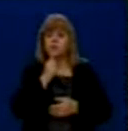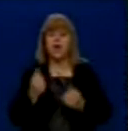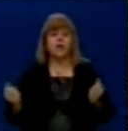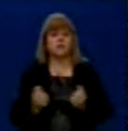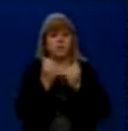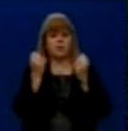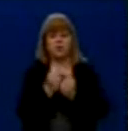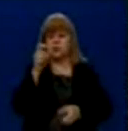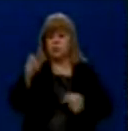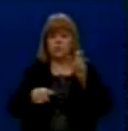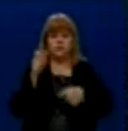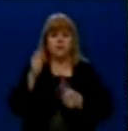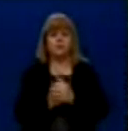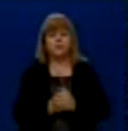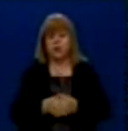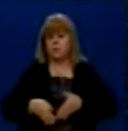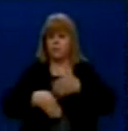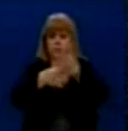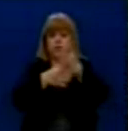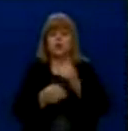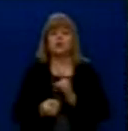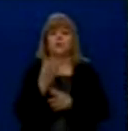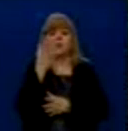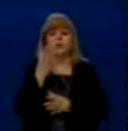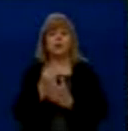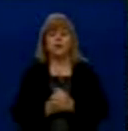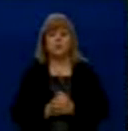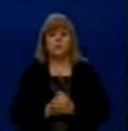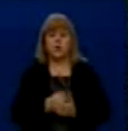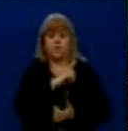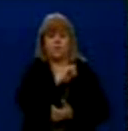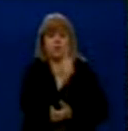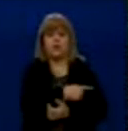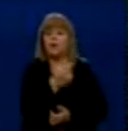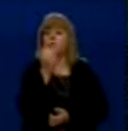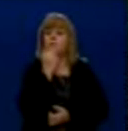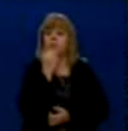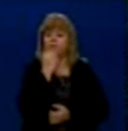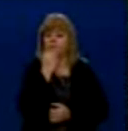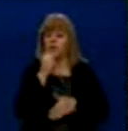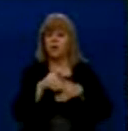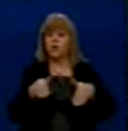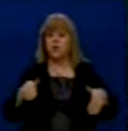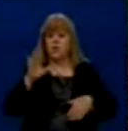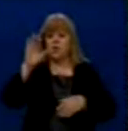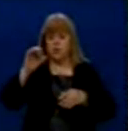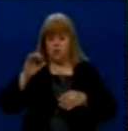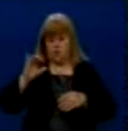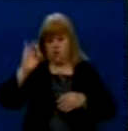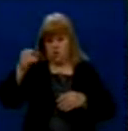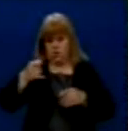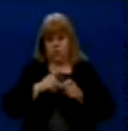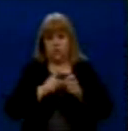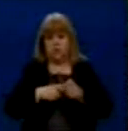aktivitetit shoqërisë civile për të mbështetur zhvillimin e një sektori të fuqishëm dhe të pavarur të shoqërisë civile në Kosovë,